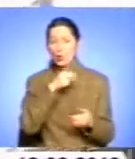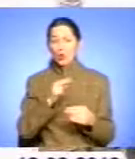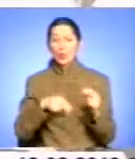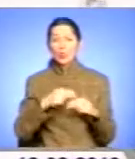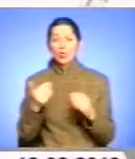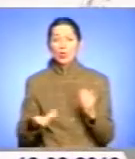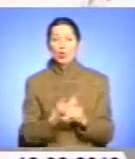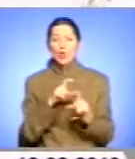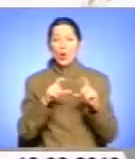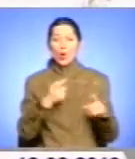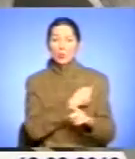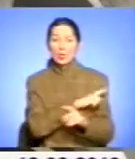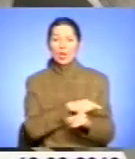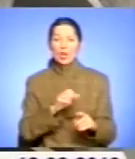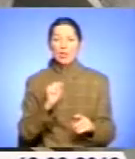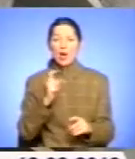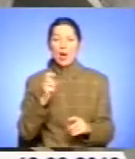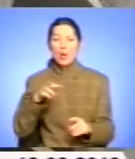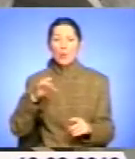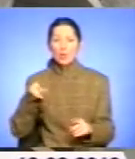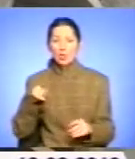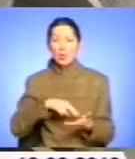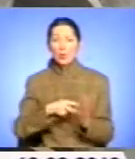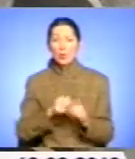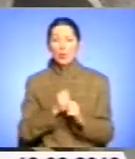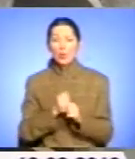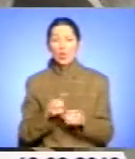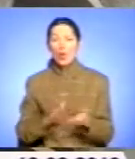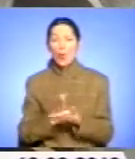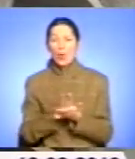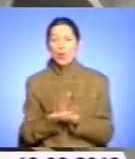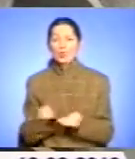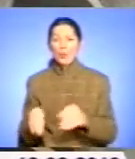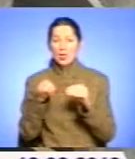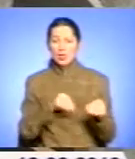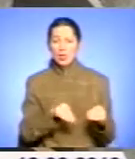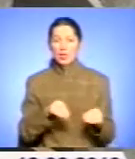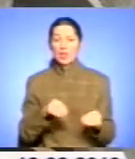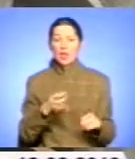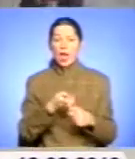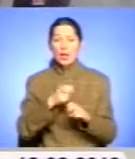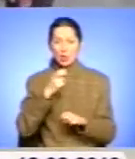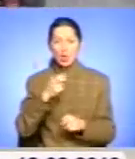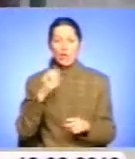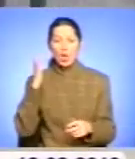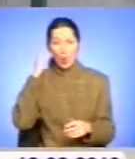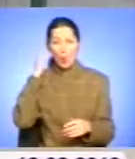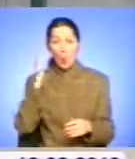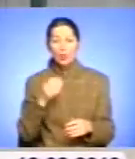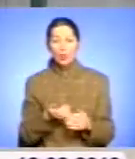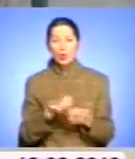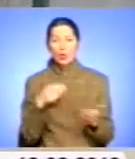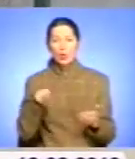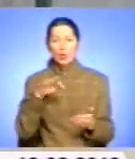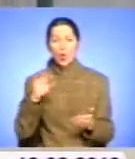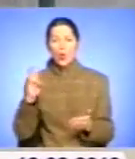Охматдиту. Саме там планують вперше в Україні робити операції з пересадки кісного мозку від нерідних донорів. На зведення лікарні потрібно 1 800 000 000 гривень.